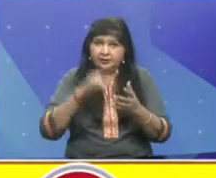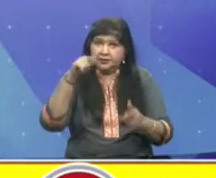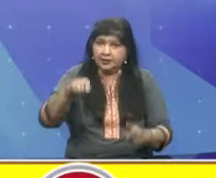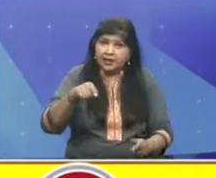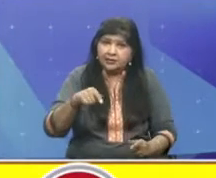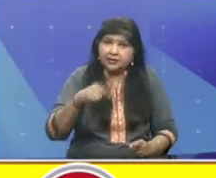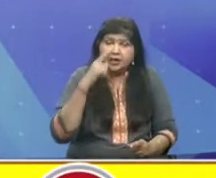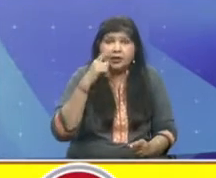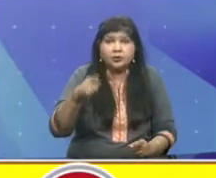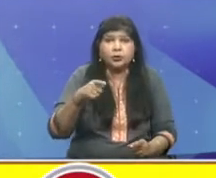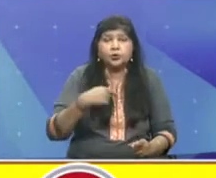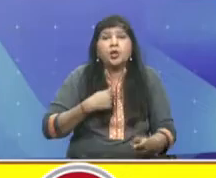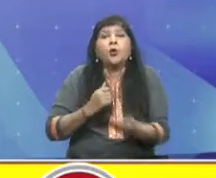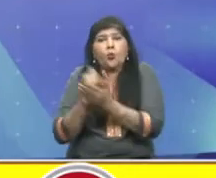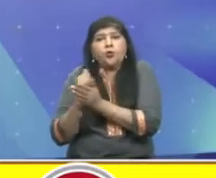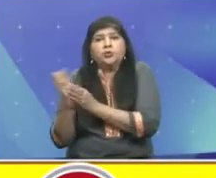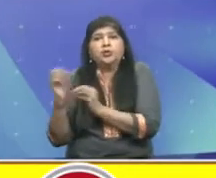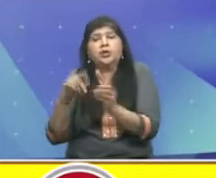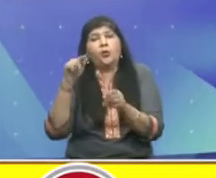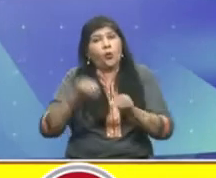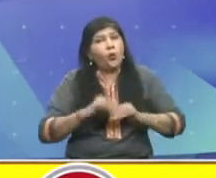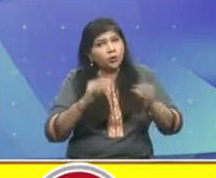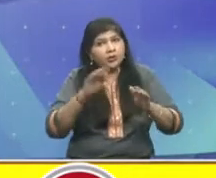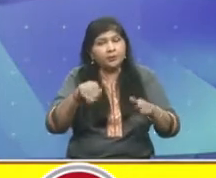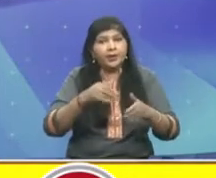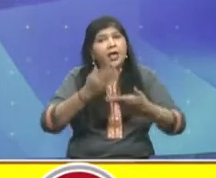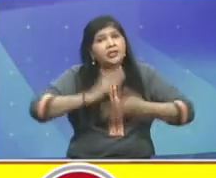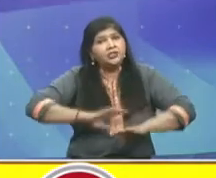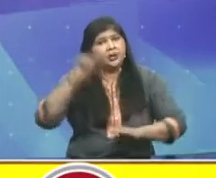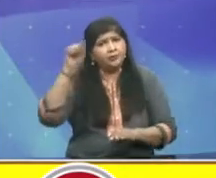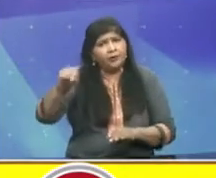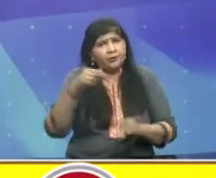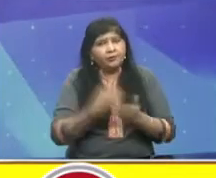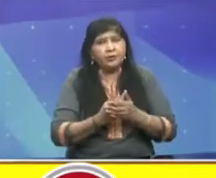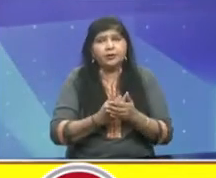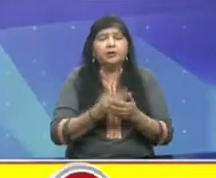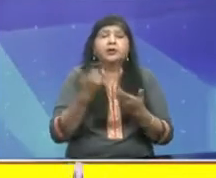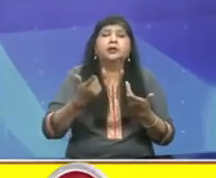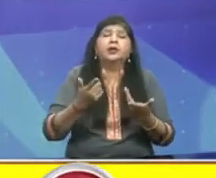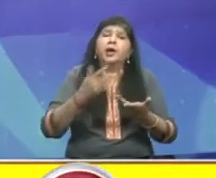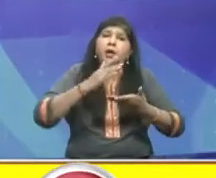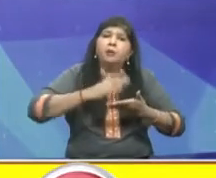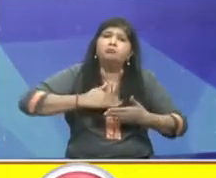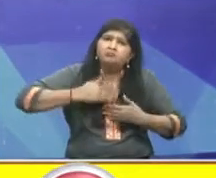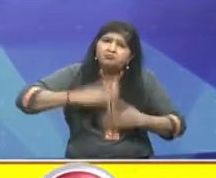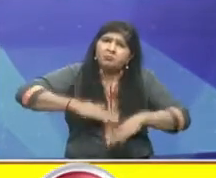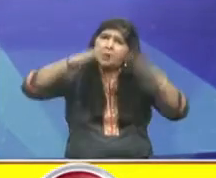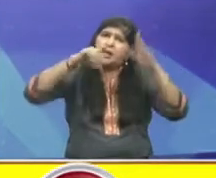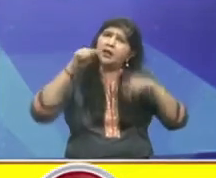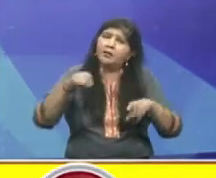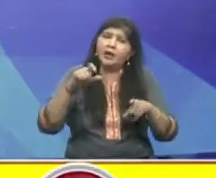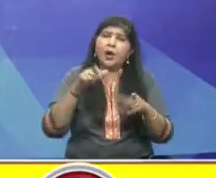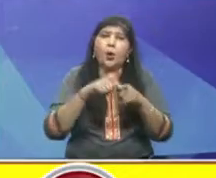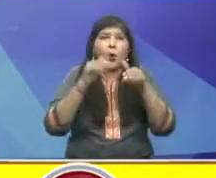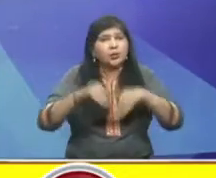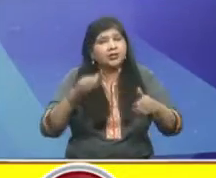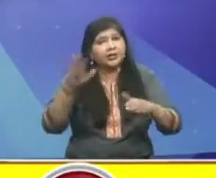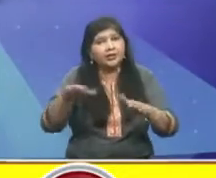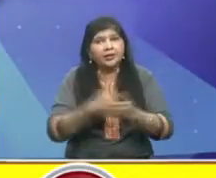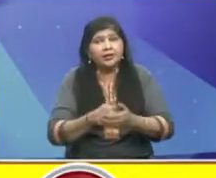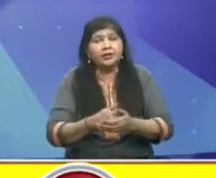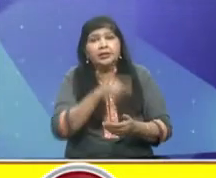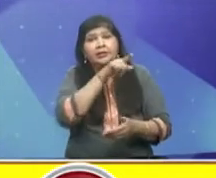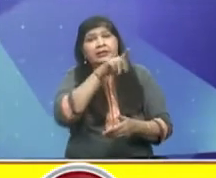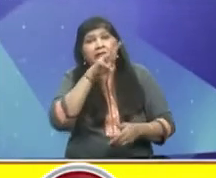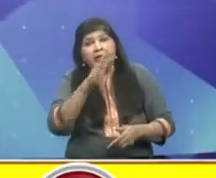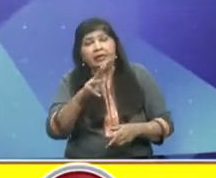तारिणी जी वैसे तो है ऑस्ट्रेलिया की, जन्म भी वहीं हुआ, लालन पालन भी वहीं हुआ, लेकिन